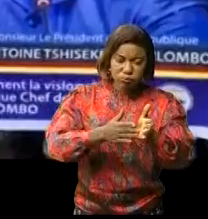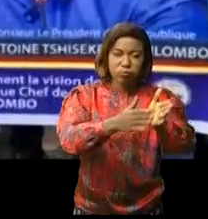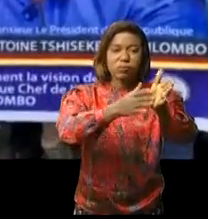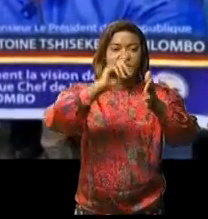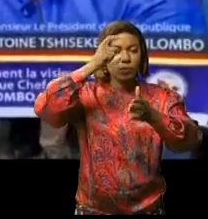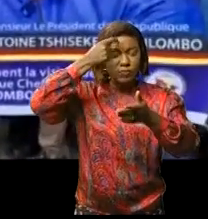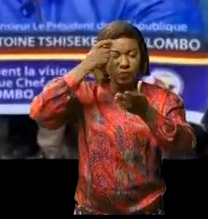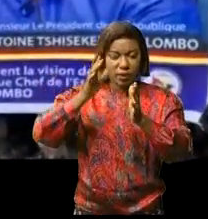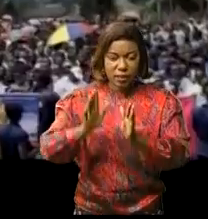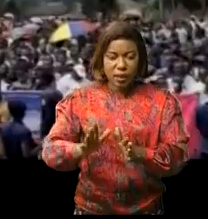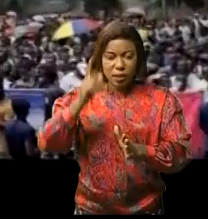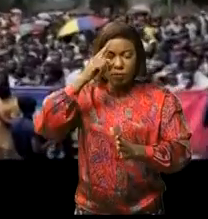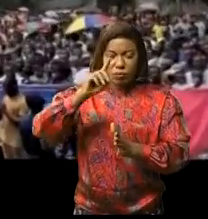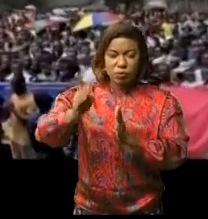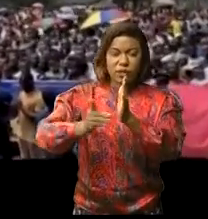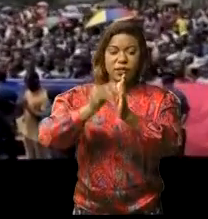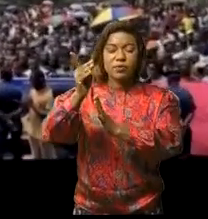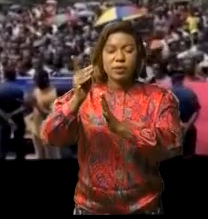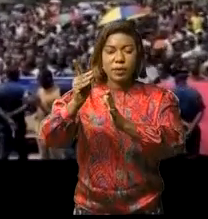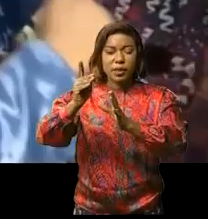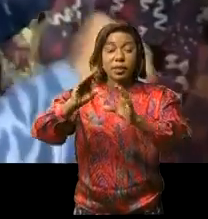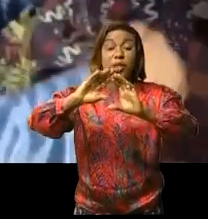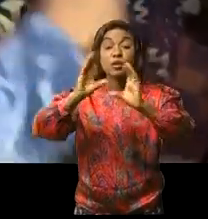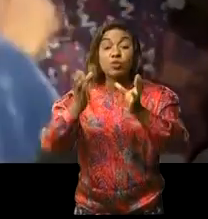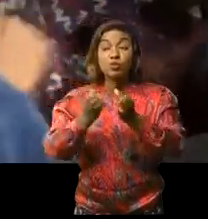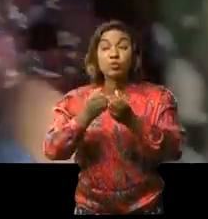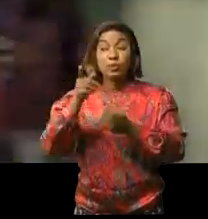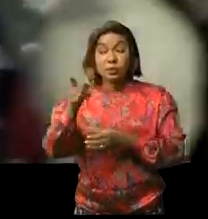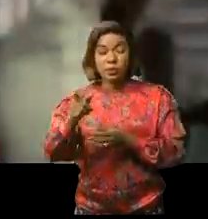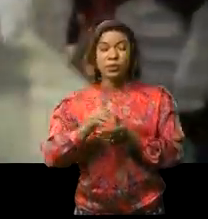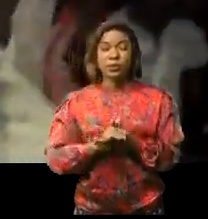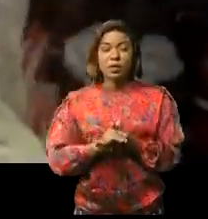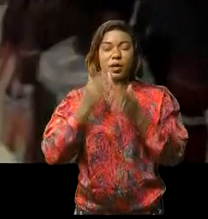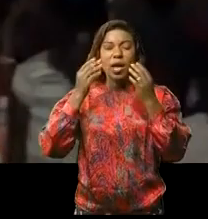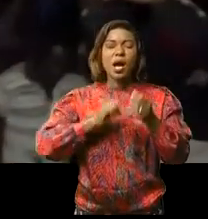pour enfin amorcer le développement en faveur des communautés locales.